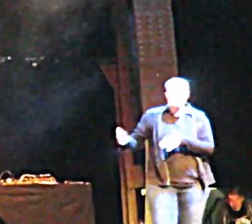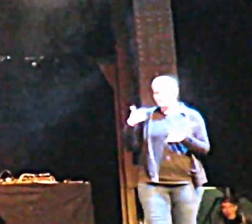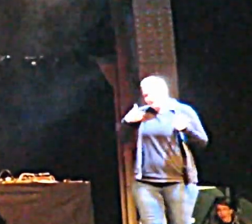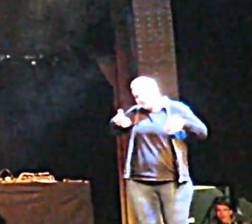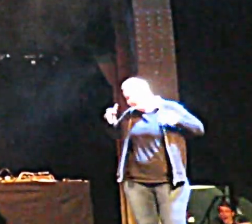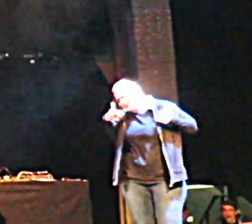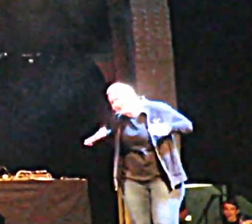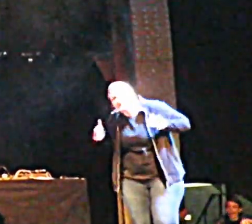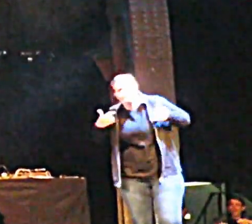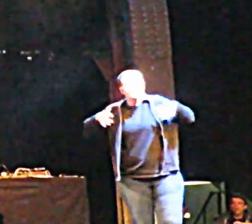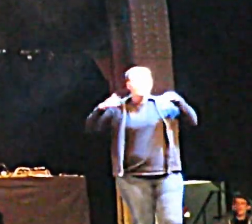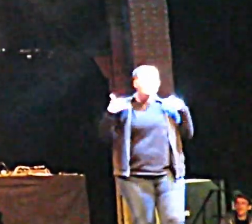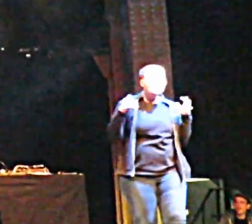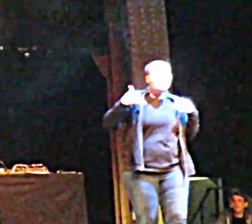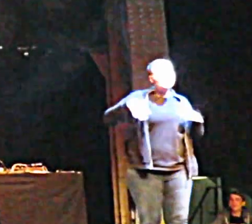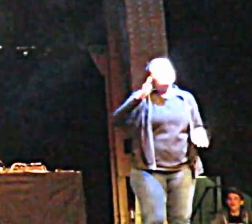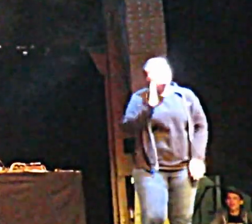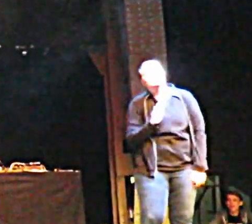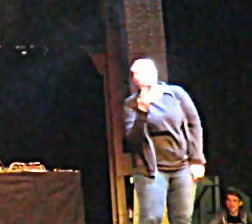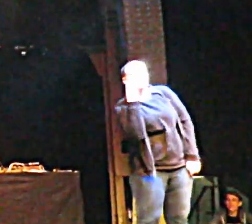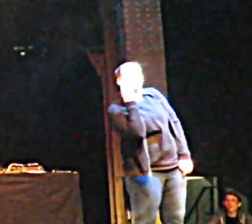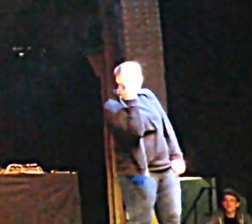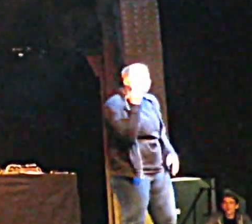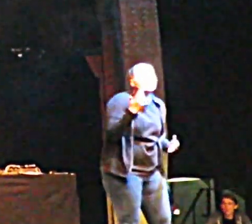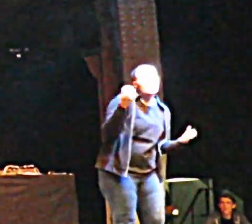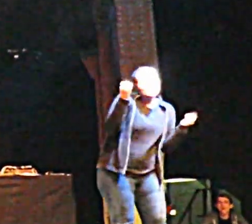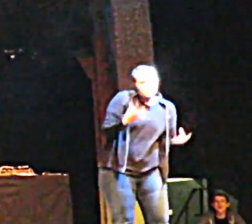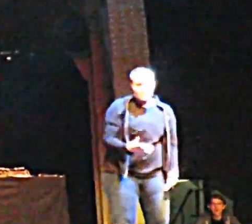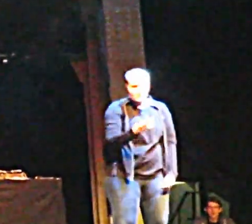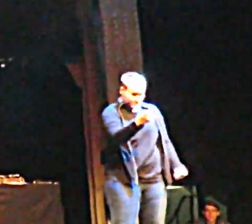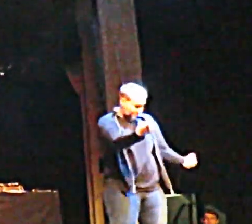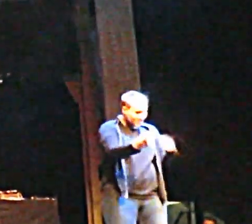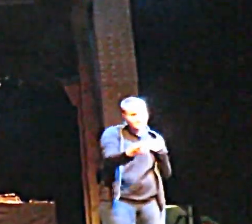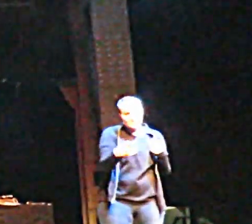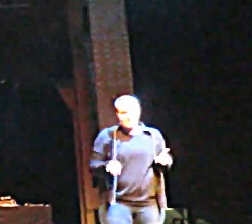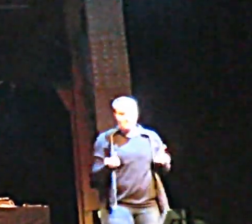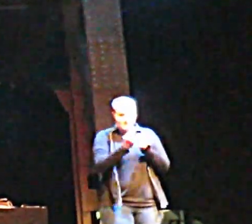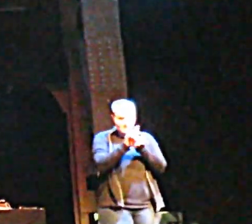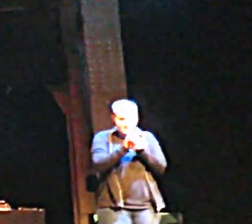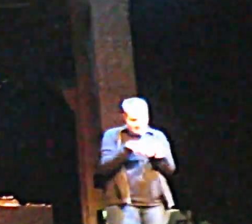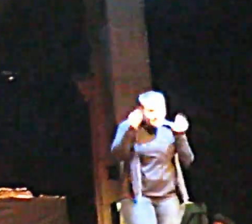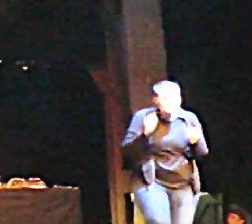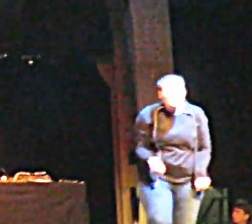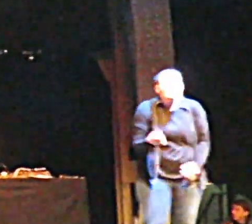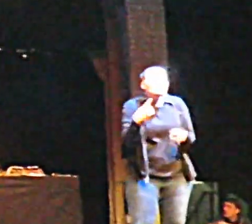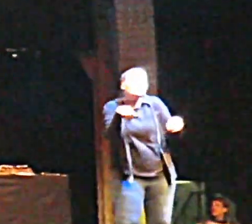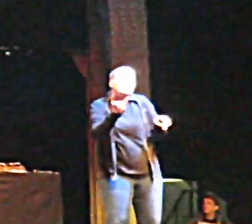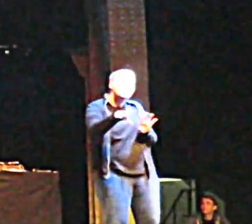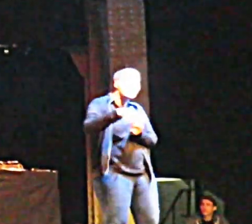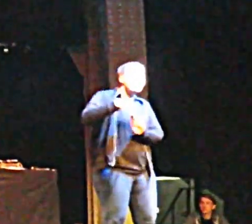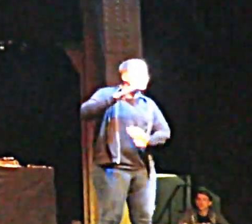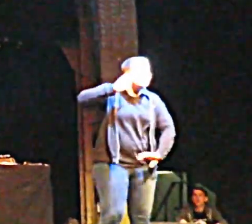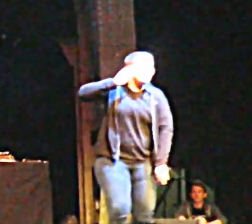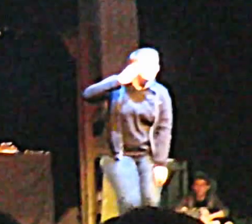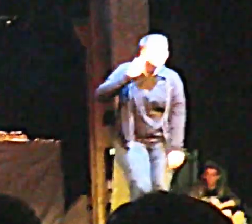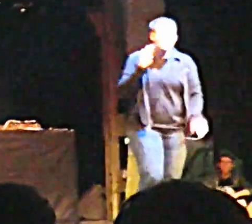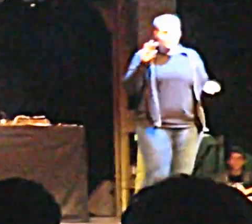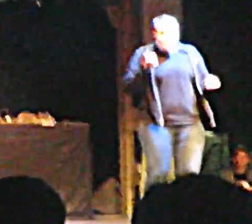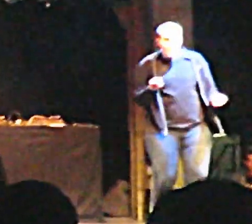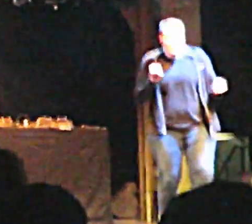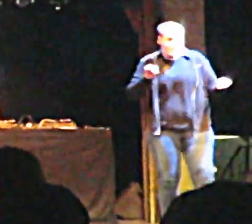MC. Ja, let me see what about you and me. Can we listen to the music, please?